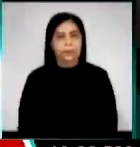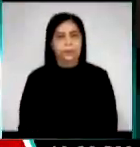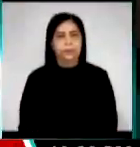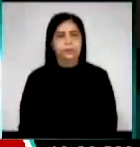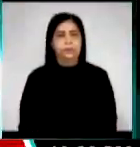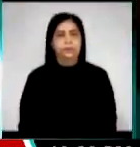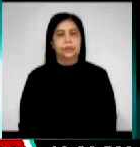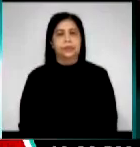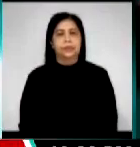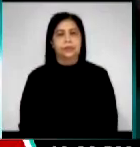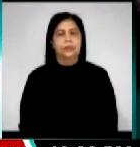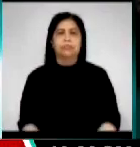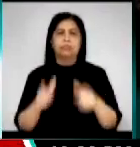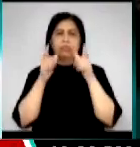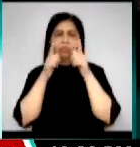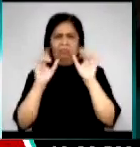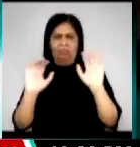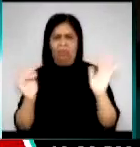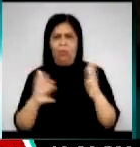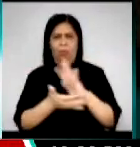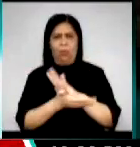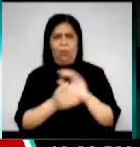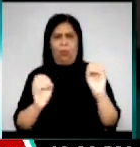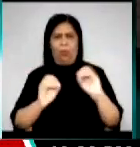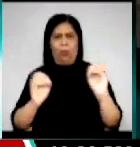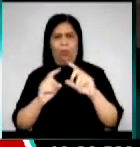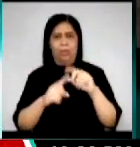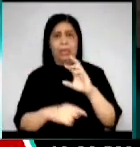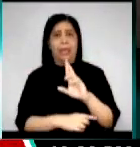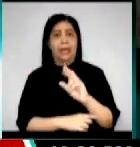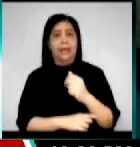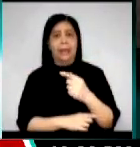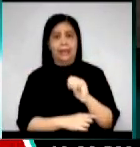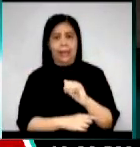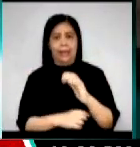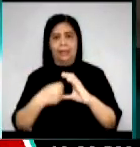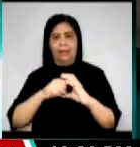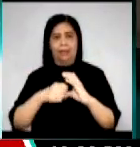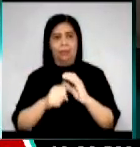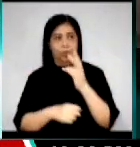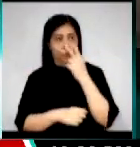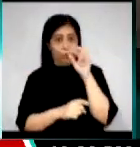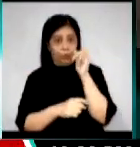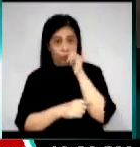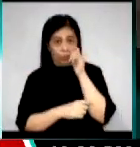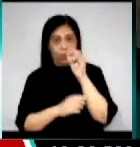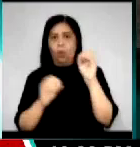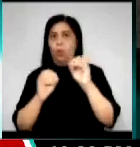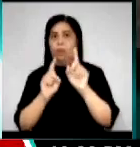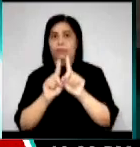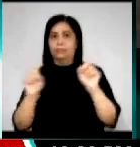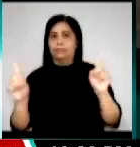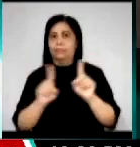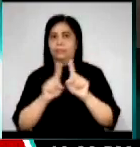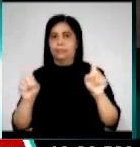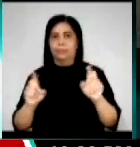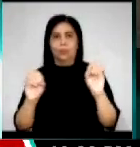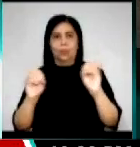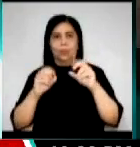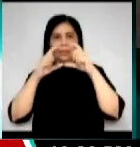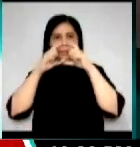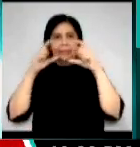Parang walang pandemya sa pasyalang ito sa Ragay, Camarines Sur. Sa kuhang ito, makikitang walang physical distancing at wala pang mga face mask